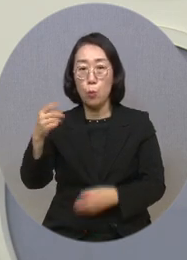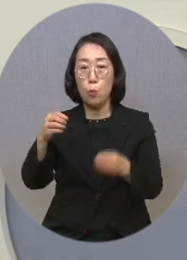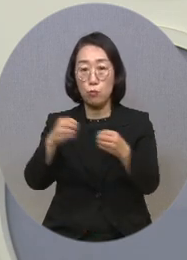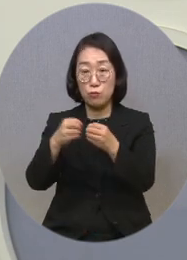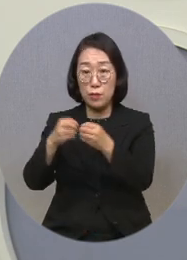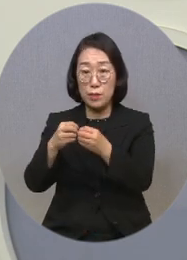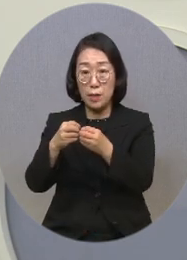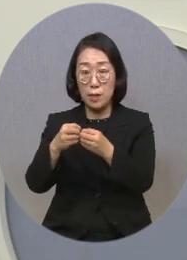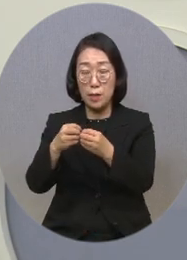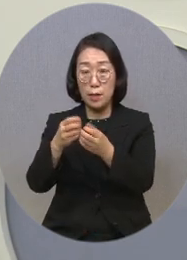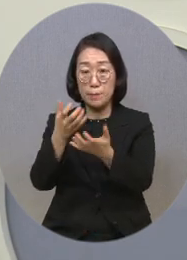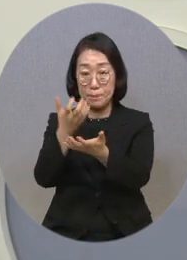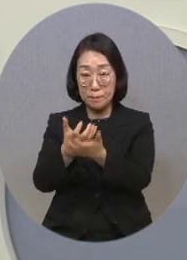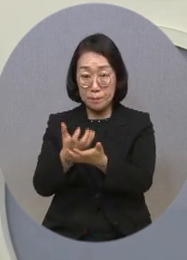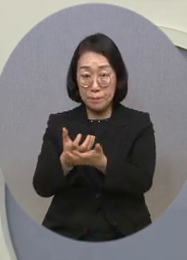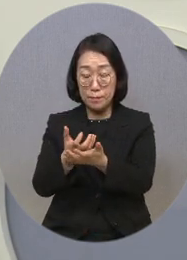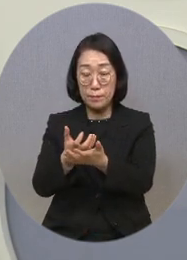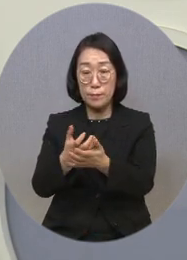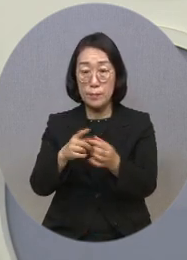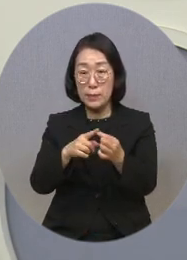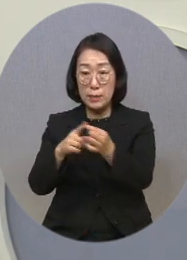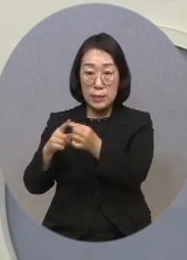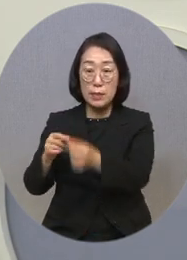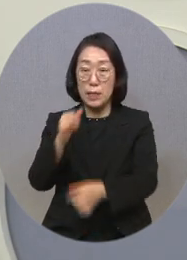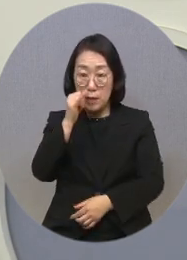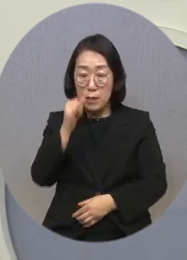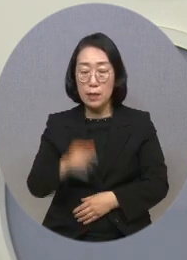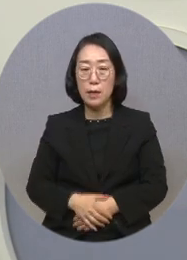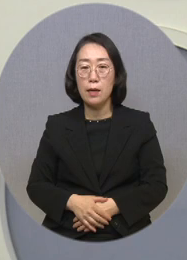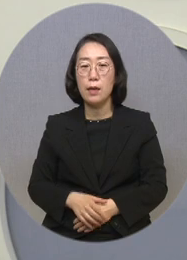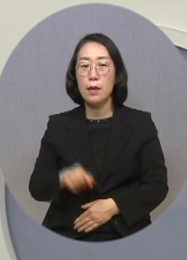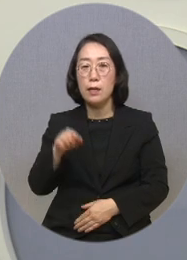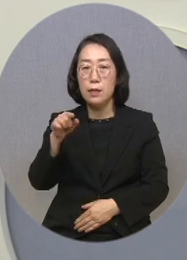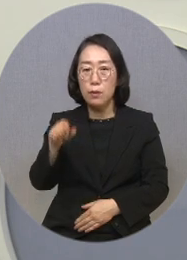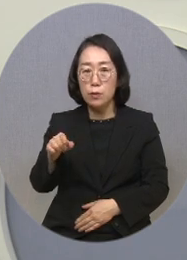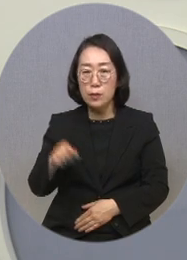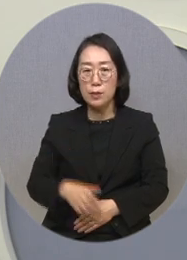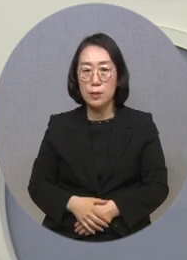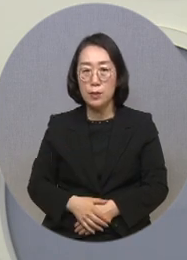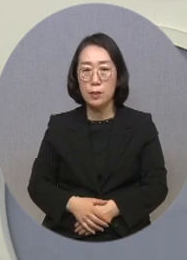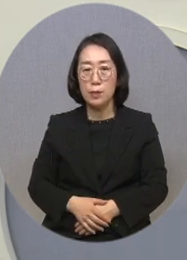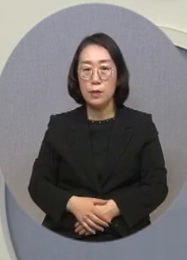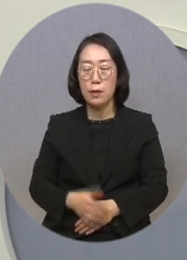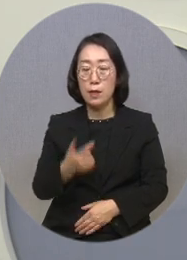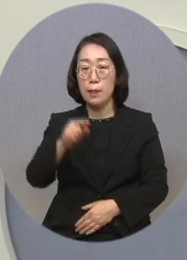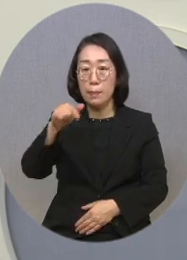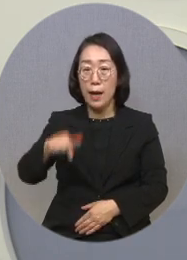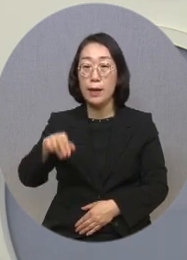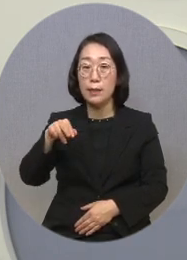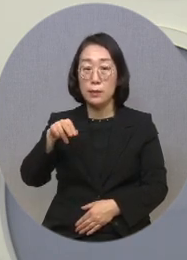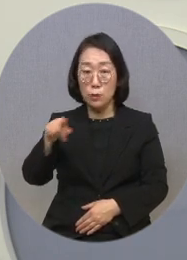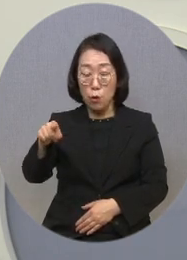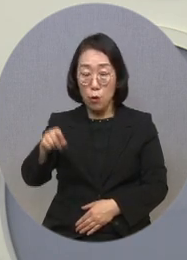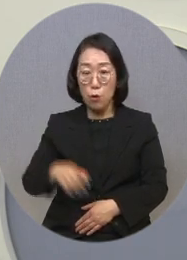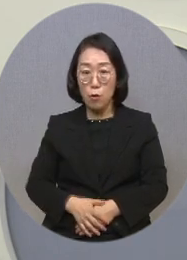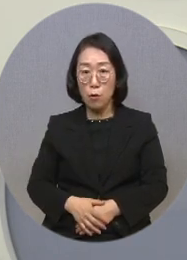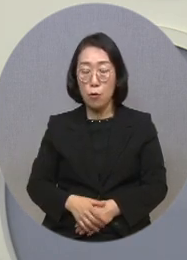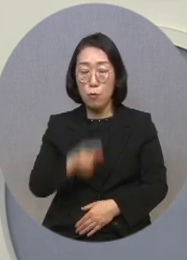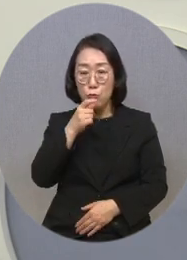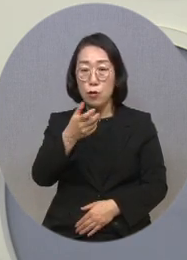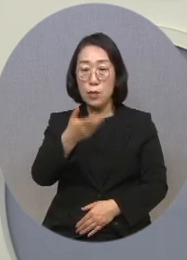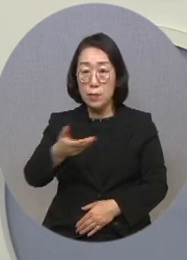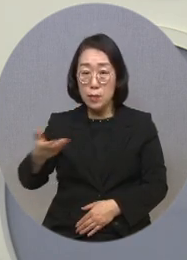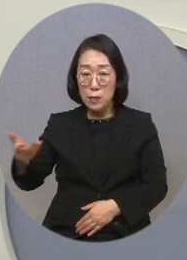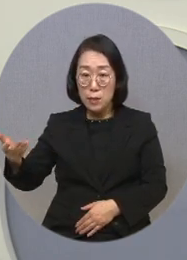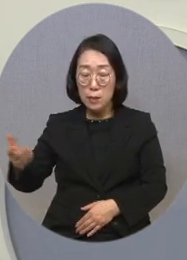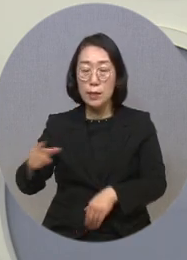문자들이 있었잖아요. 그 옛날에 그러한 시대가 낙서 흐를 낙자 글 서자 물이 흐른다는